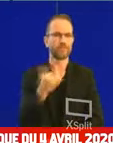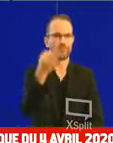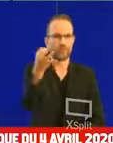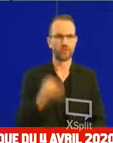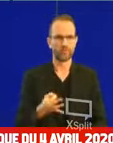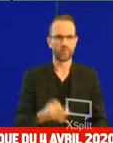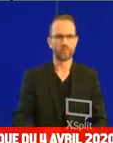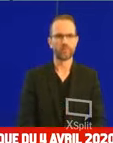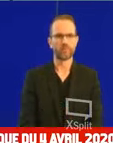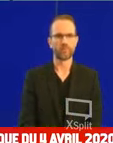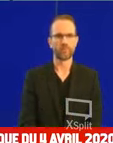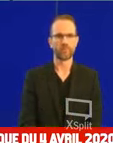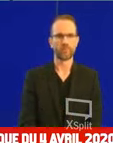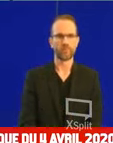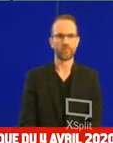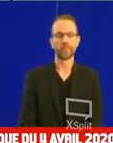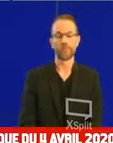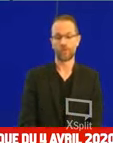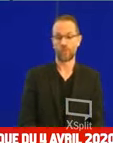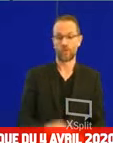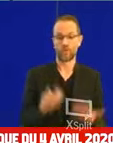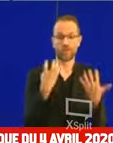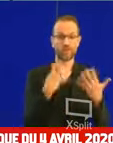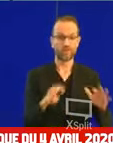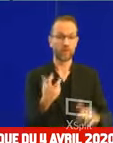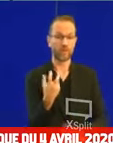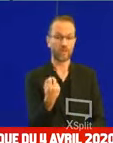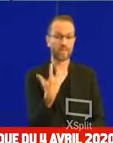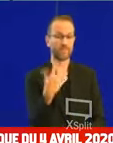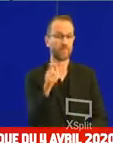aujourd'hui une assistance pour respirer